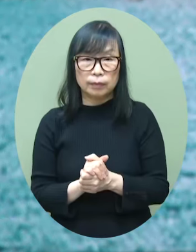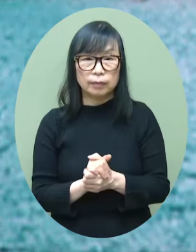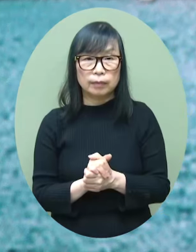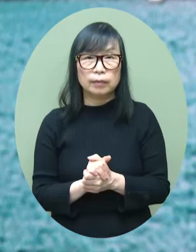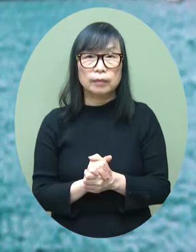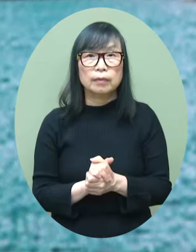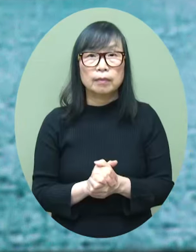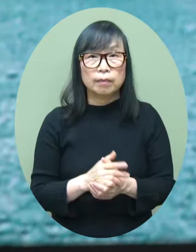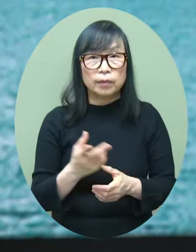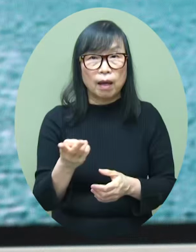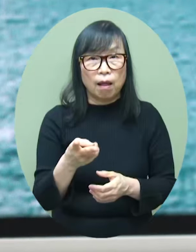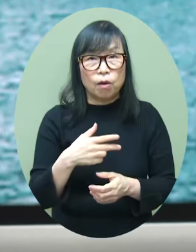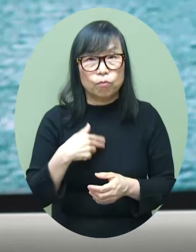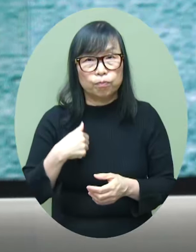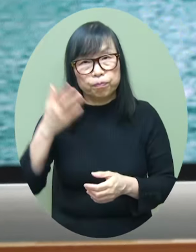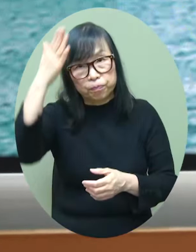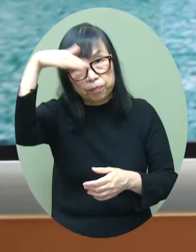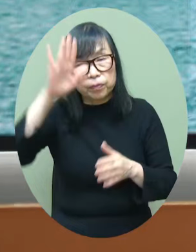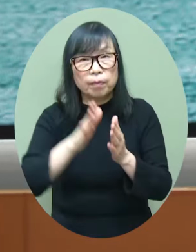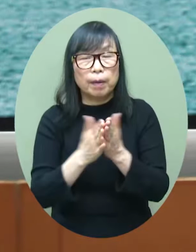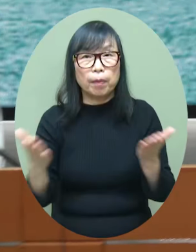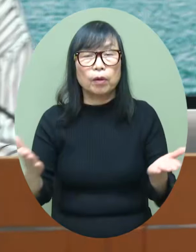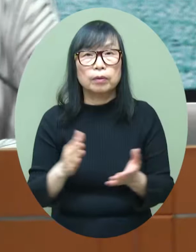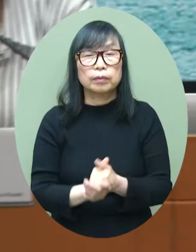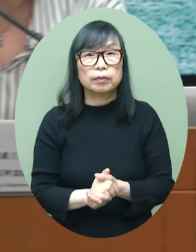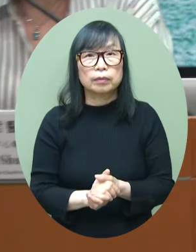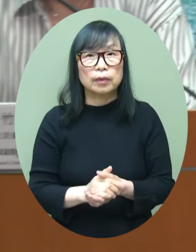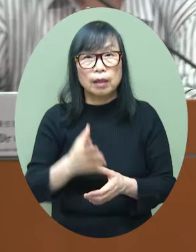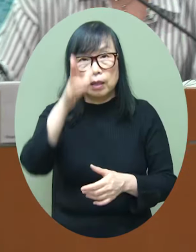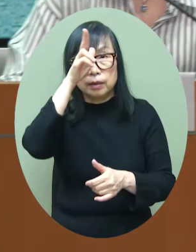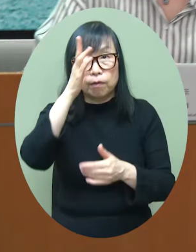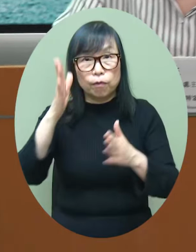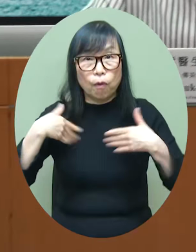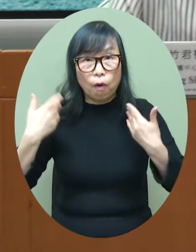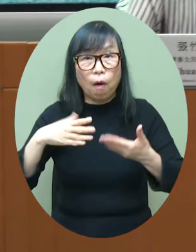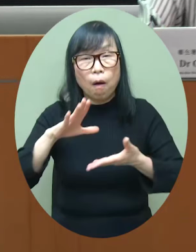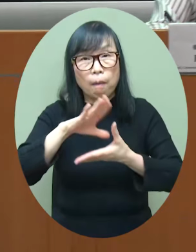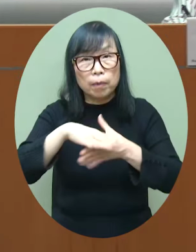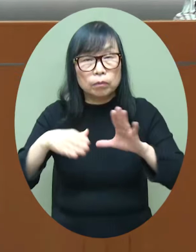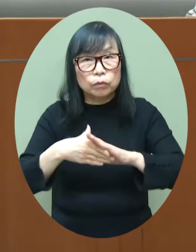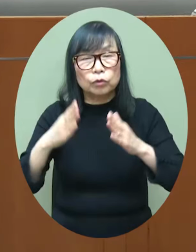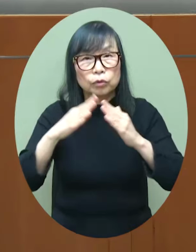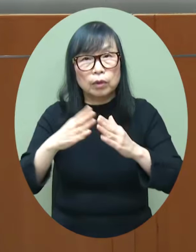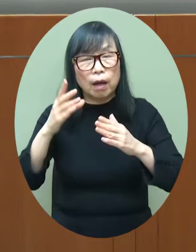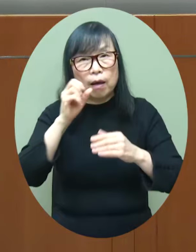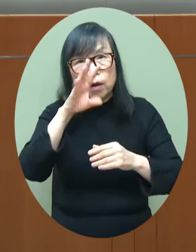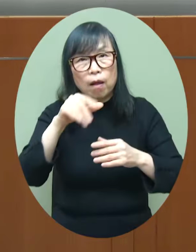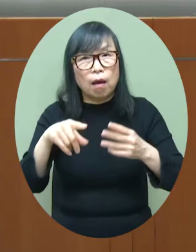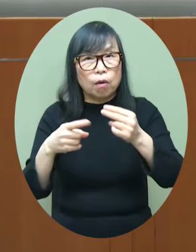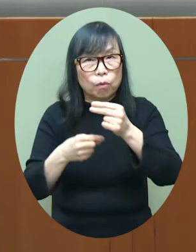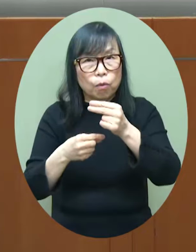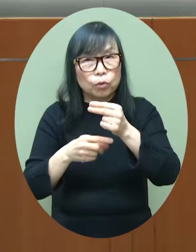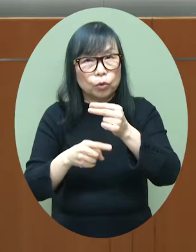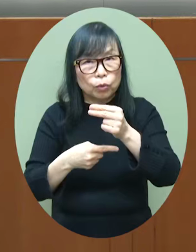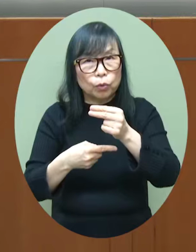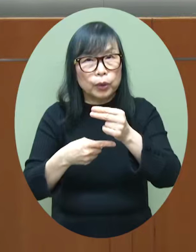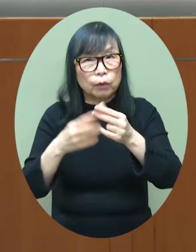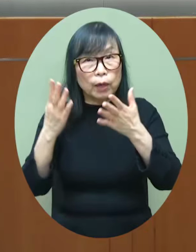喂，醫生你好，明報的。首先想問回，就康文署今天就公布了一系列關於回歸的活動，當中提及就